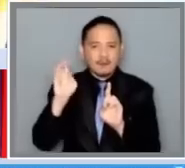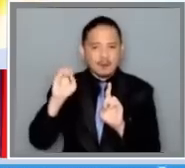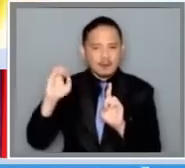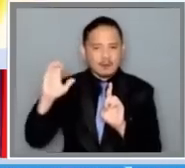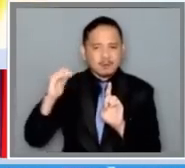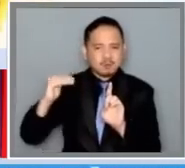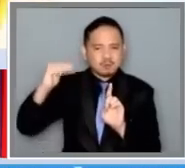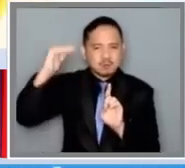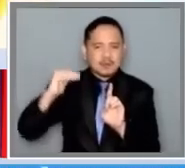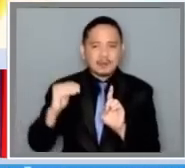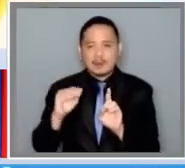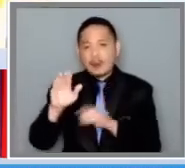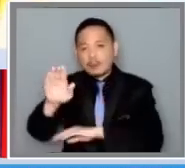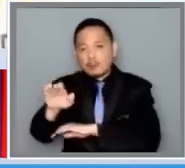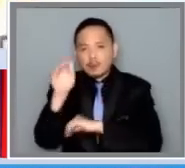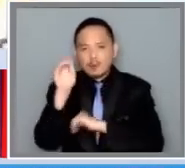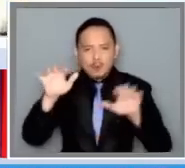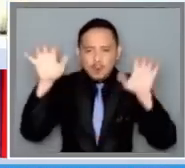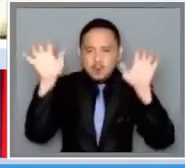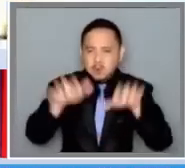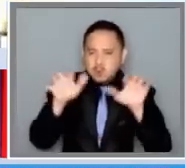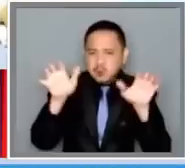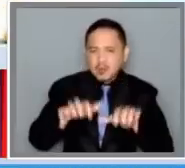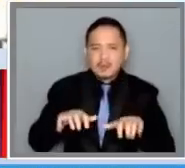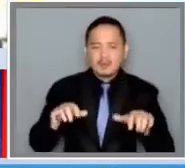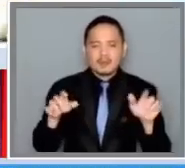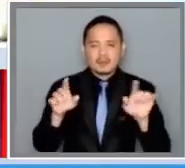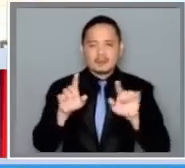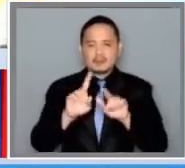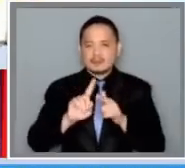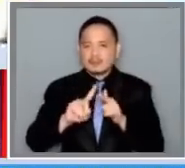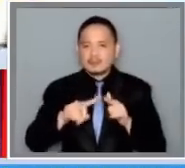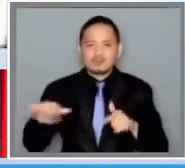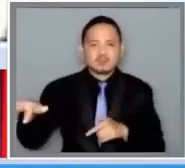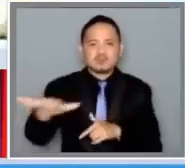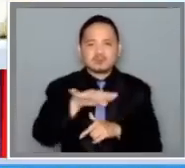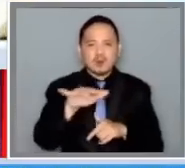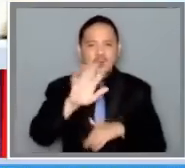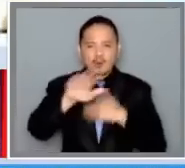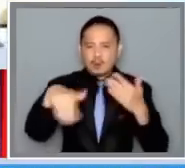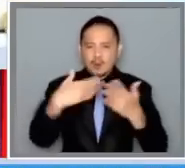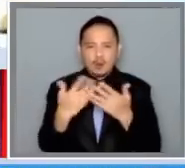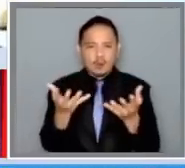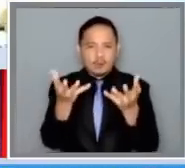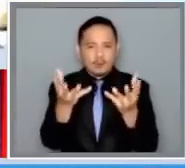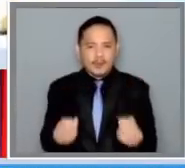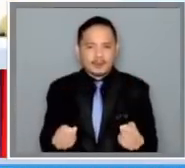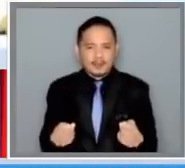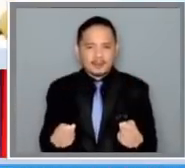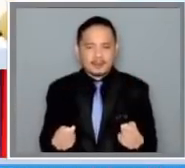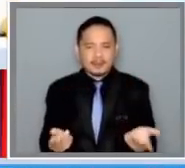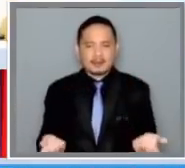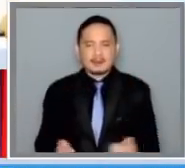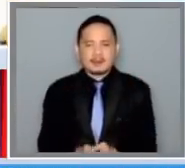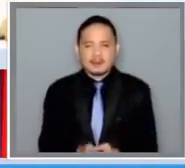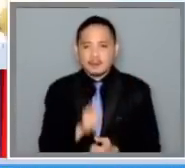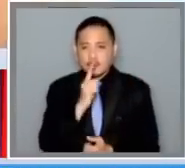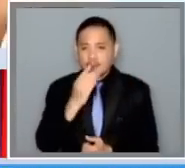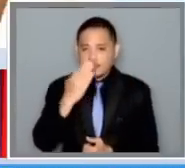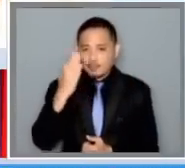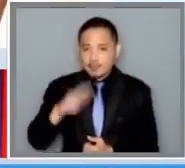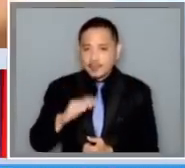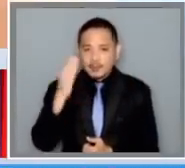ng madaling araw. And then lahat ng mga bagay sa paligid natin, puro basa. Masama niyan yung mga kababayan natin